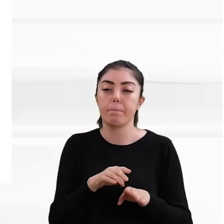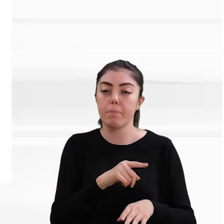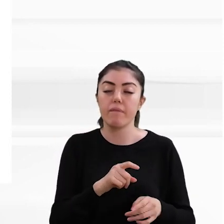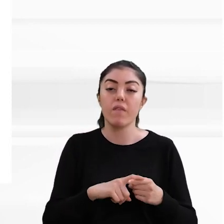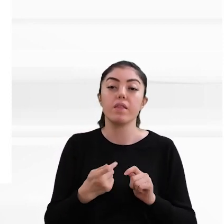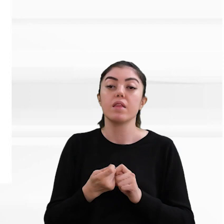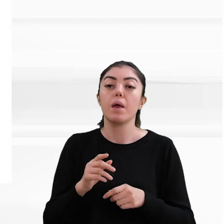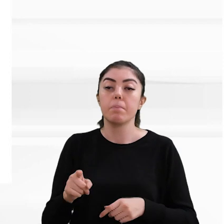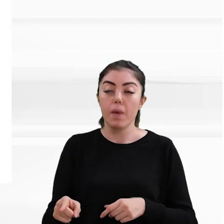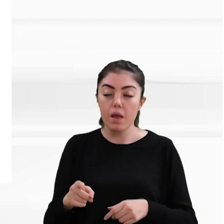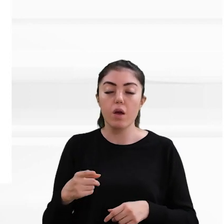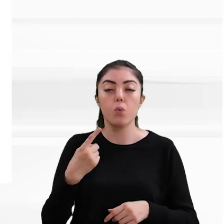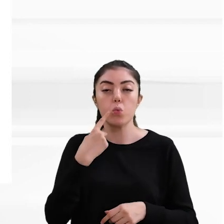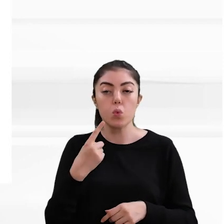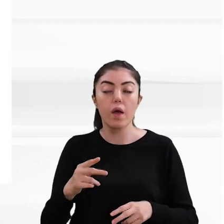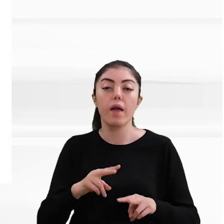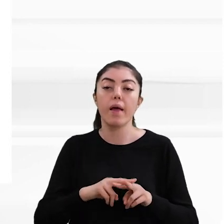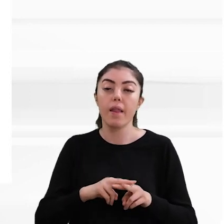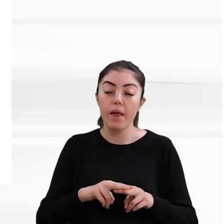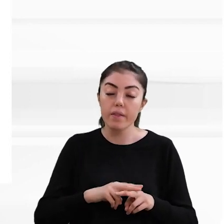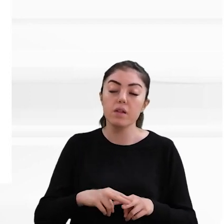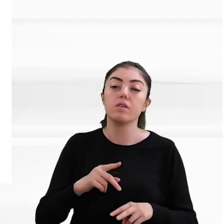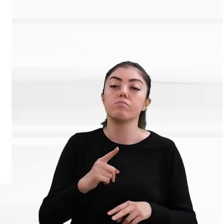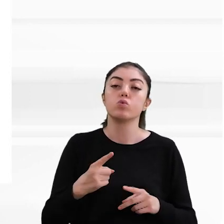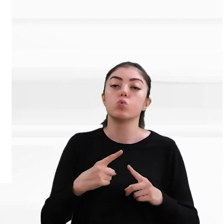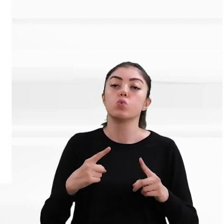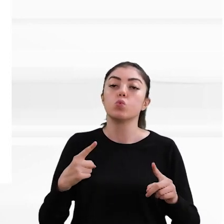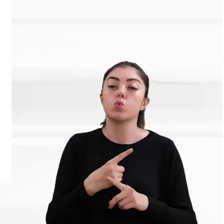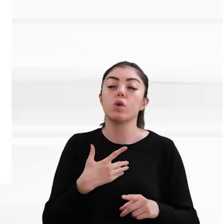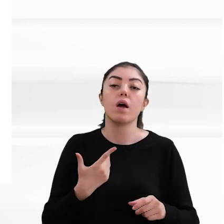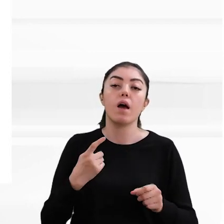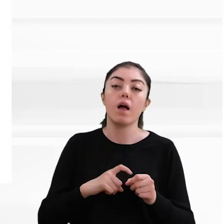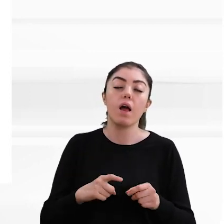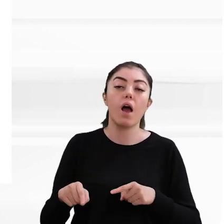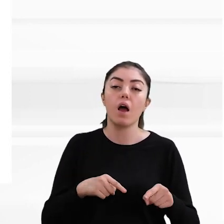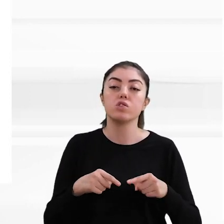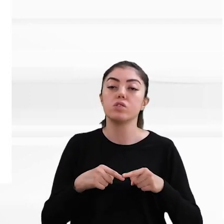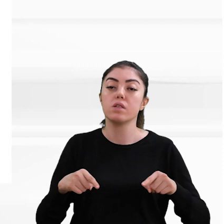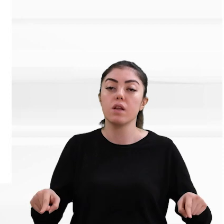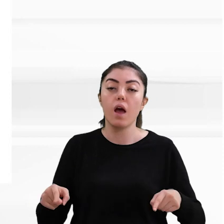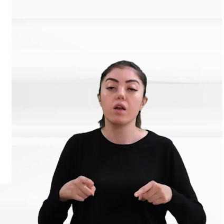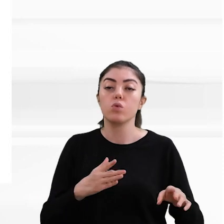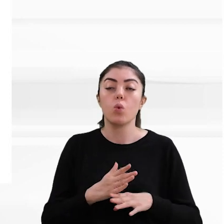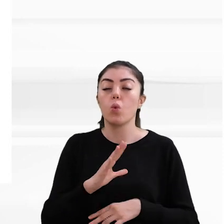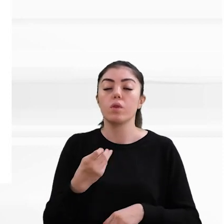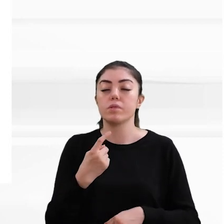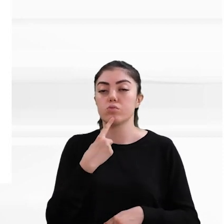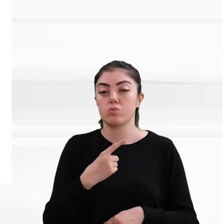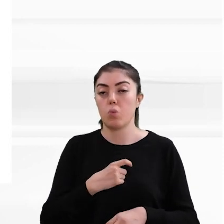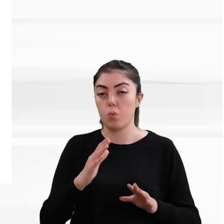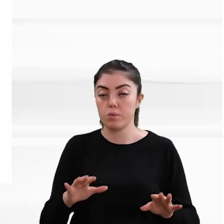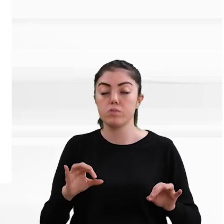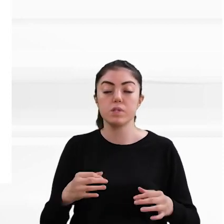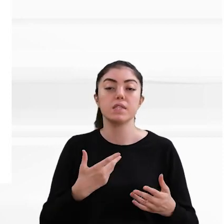göre yaprakları biraz kapanan ve değişmeyen elektroskopların elektriksel yüklerinin cinsi ile ilgili